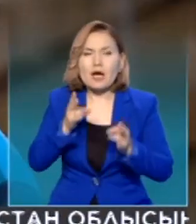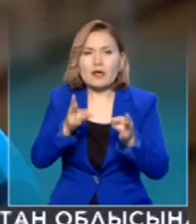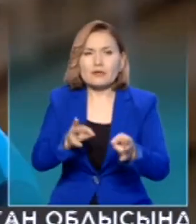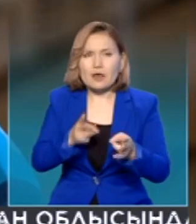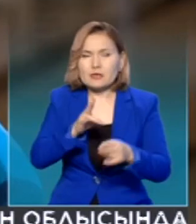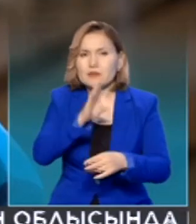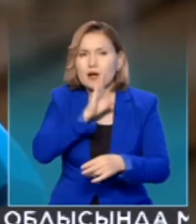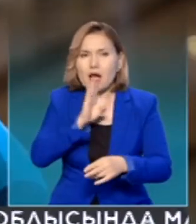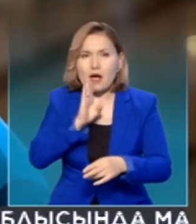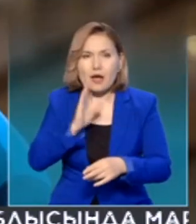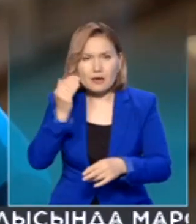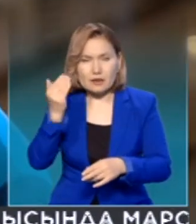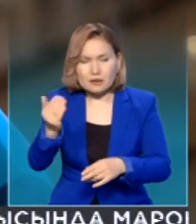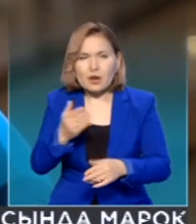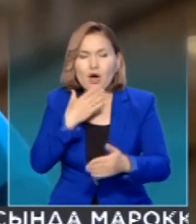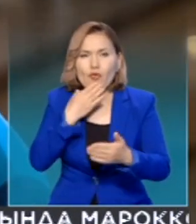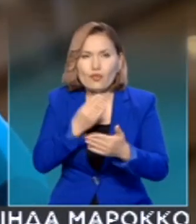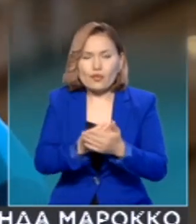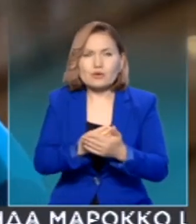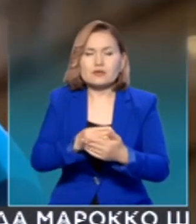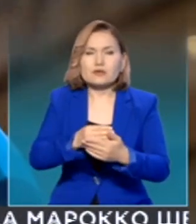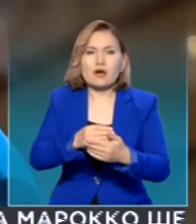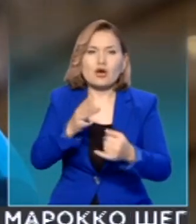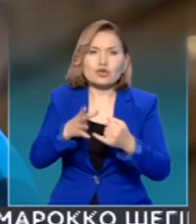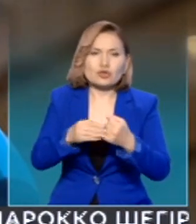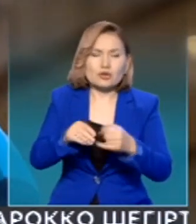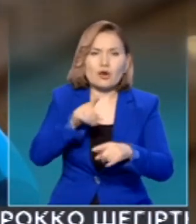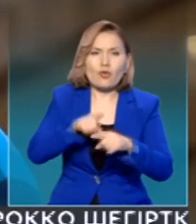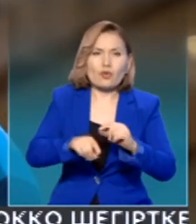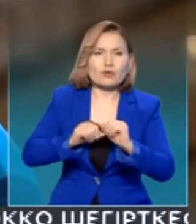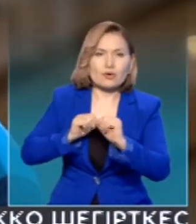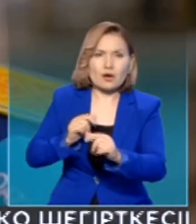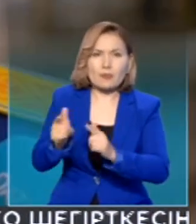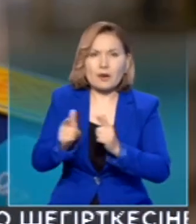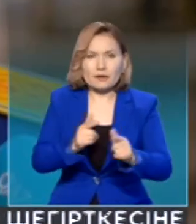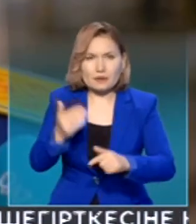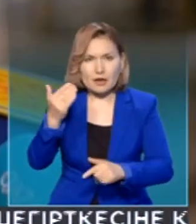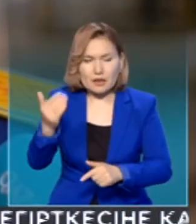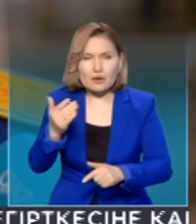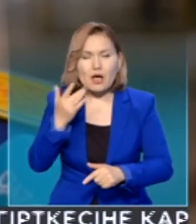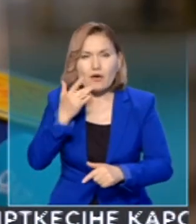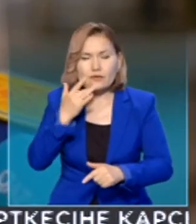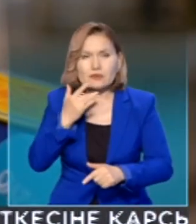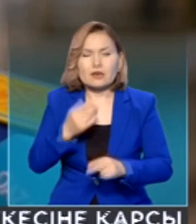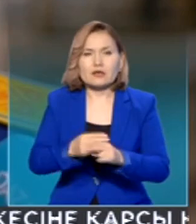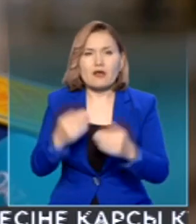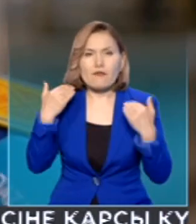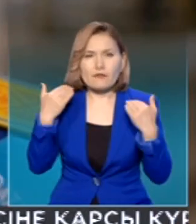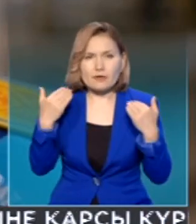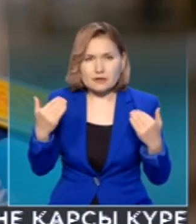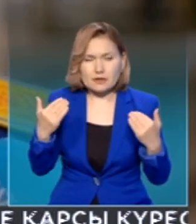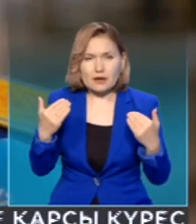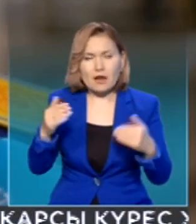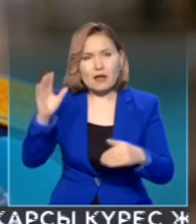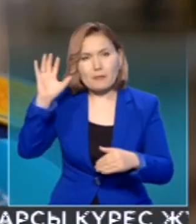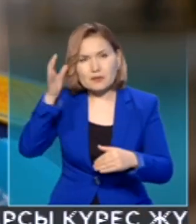да өз отаны үшін шыдап беруге дайын деп ойлаймын. Физикалық тұрғыдан